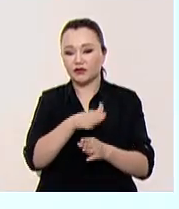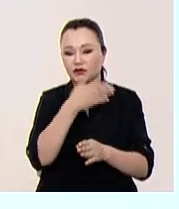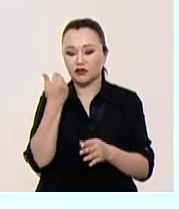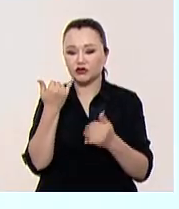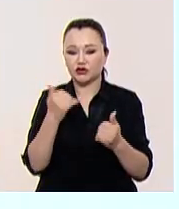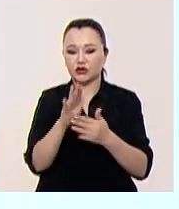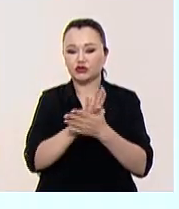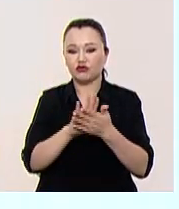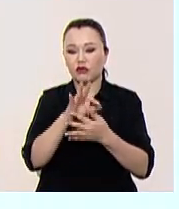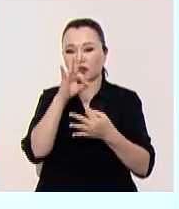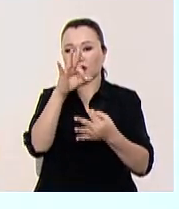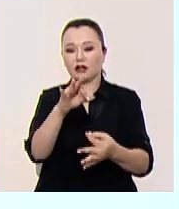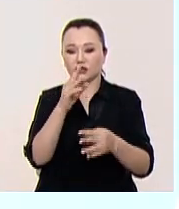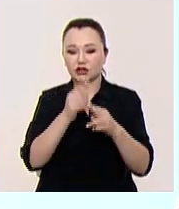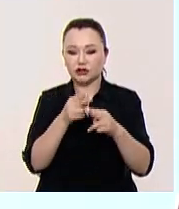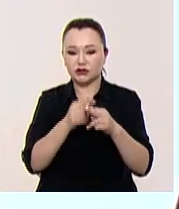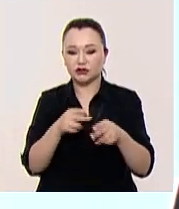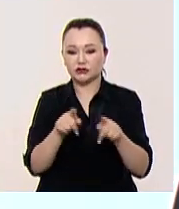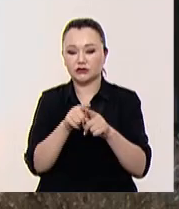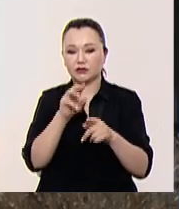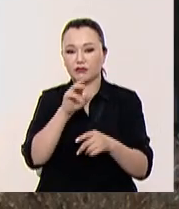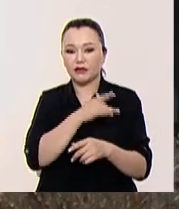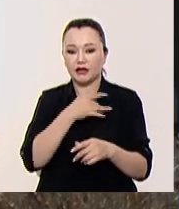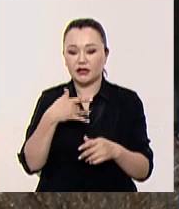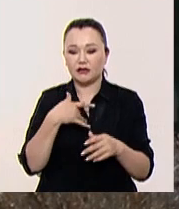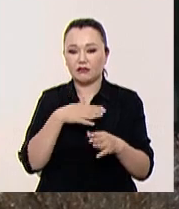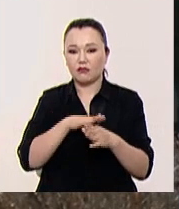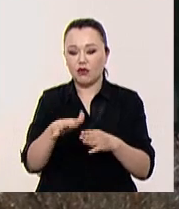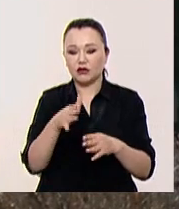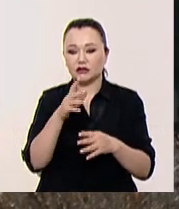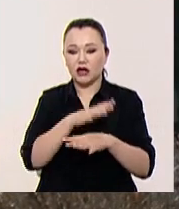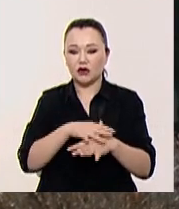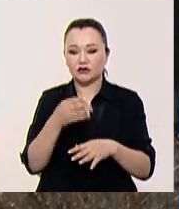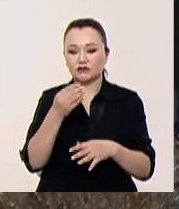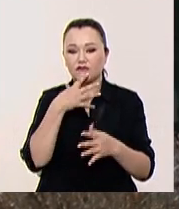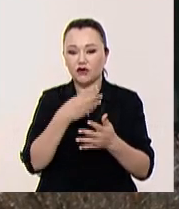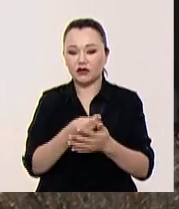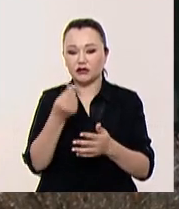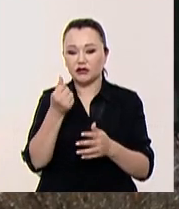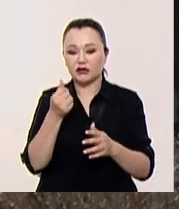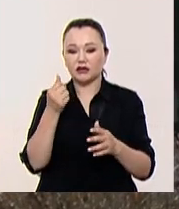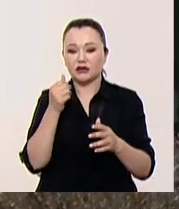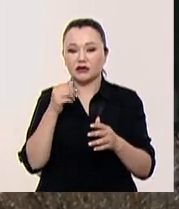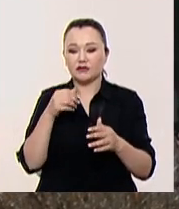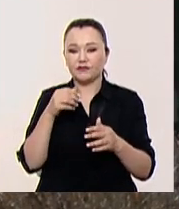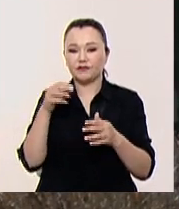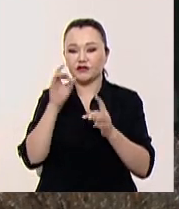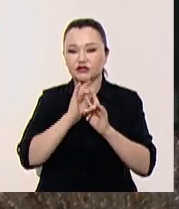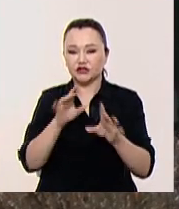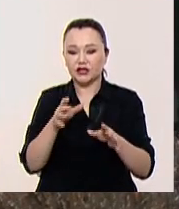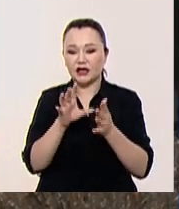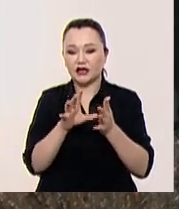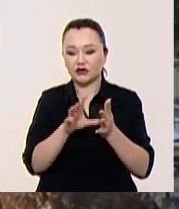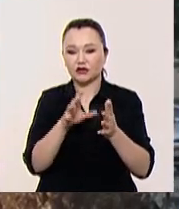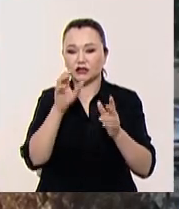Қазір түкке де жарамсыз темір сияқты шаң басып тұр. Халықтың ақшасын өз қалталарымен шатастырып алған әкімдіктегілер электрондық